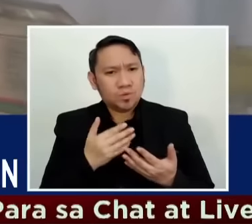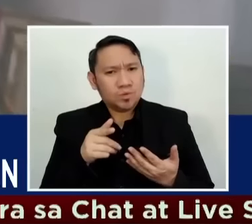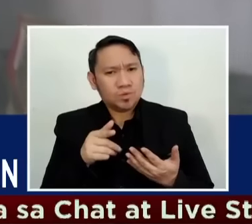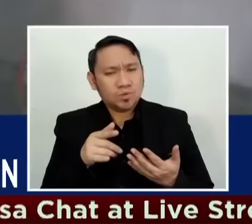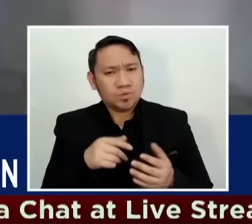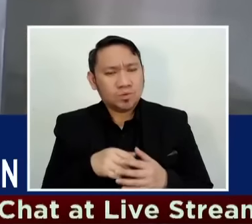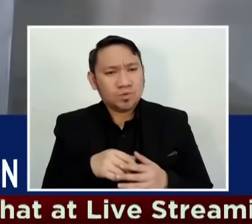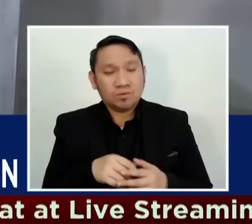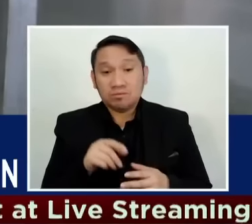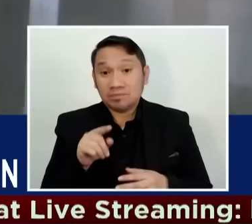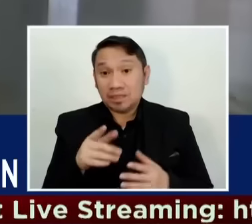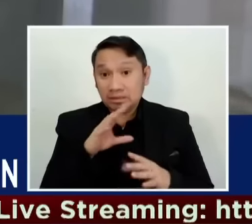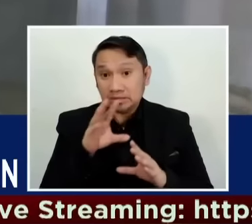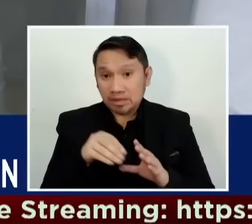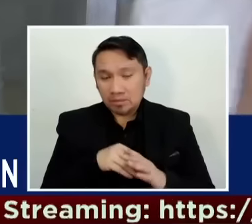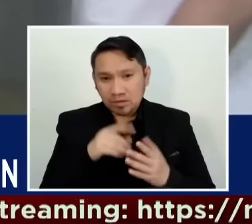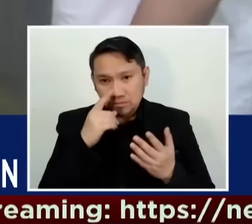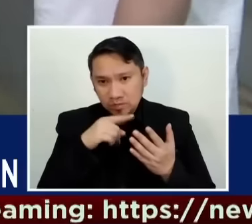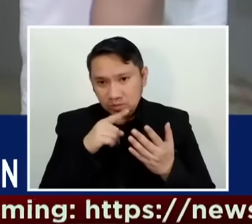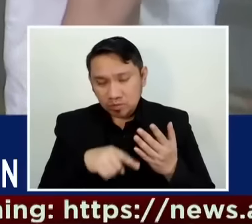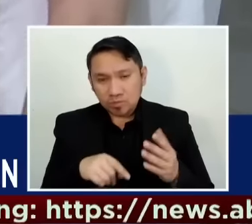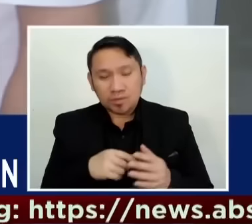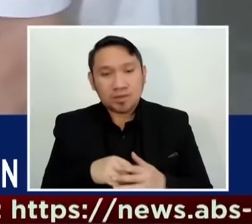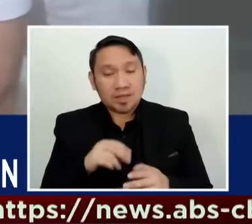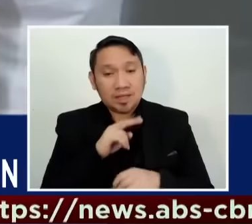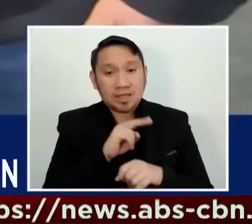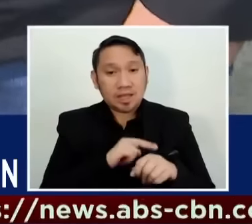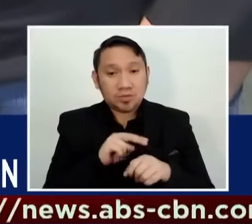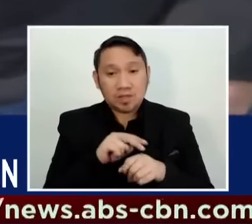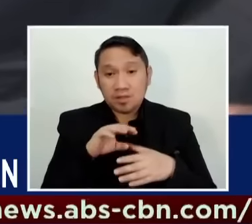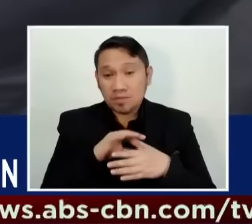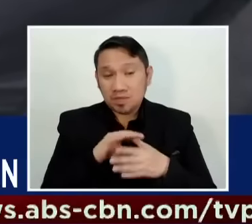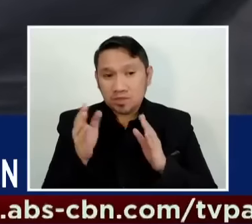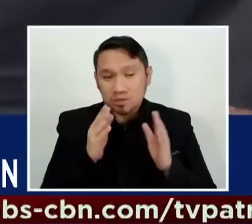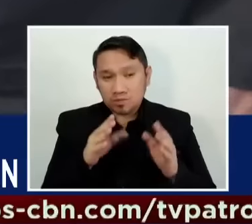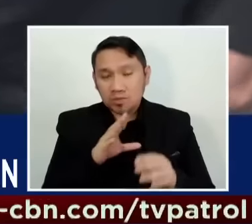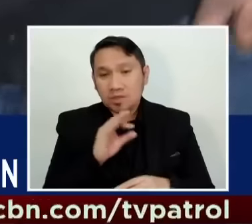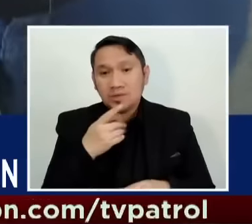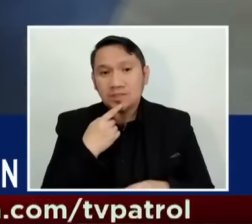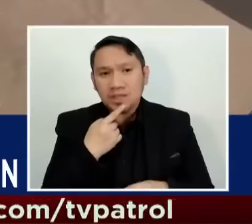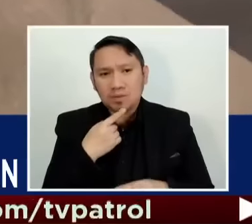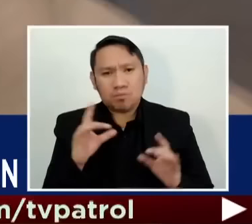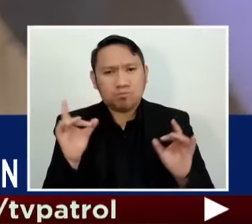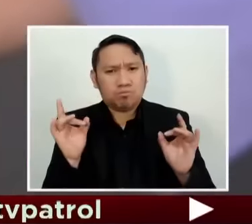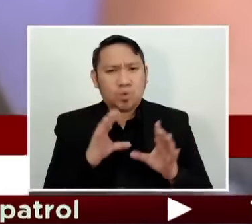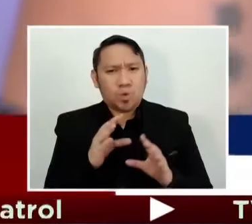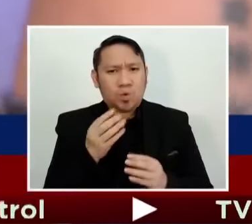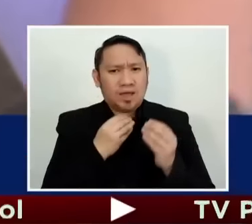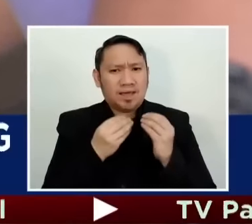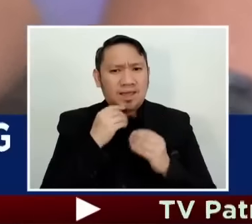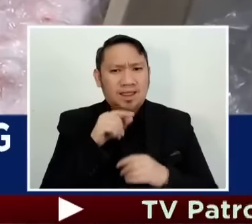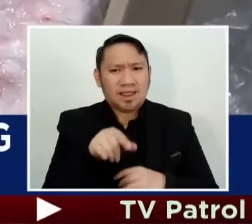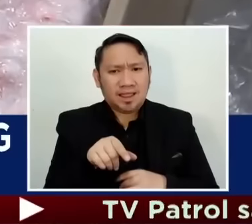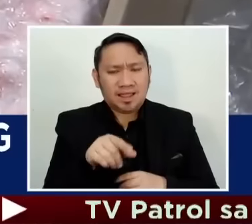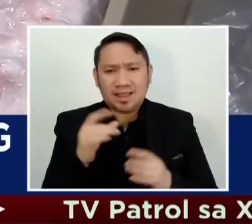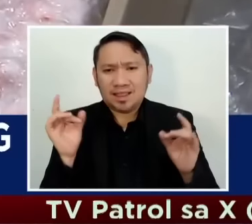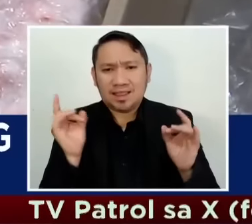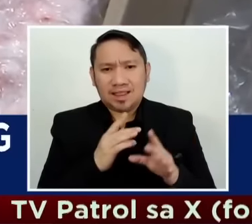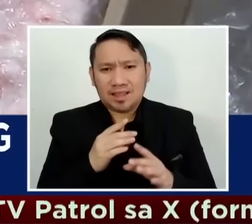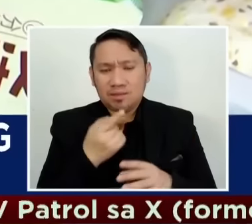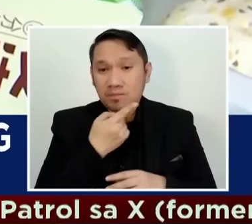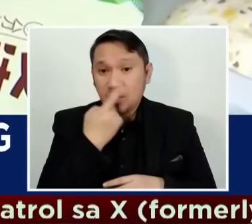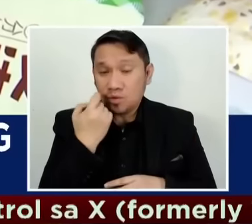Kasamang nag-inspeksyon ng ilang opisyal ng National Meat Inspection Service. Anila, peligrosong kainin ang mga nasamsam na karne dahil hindi